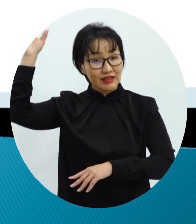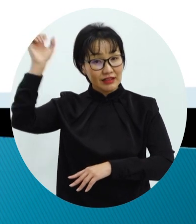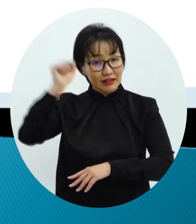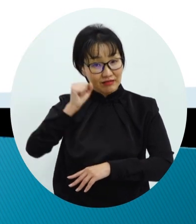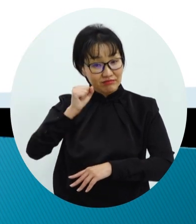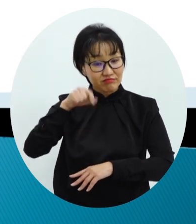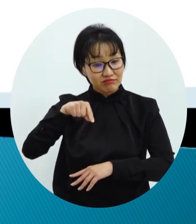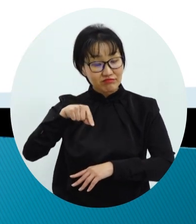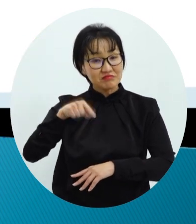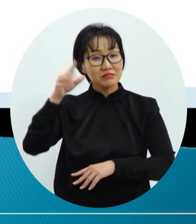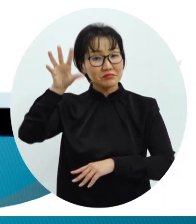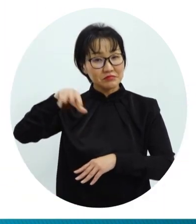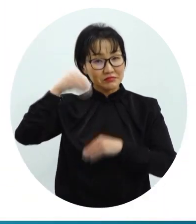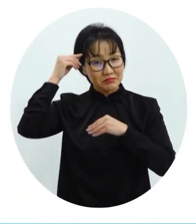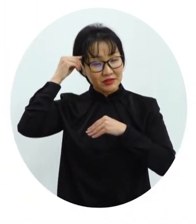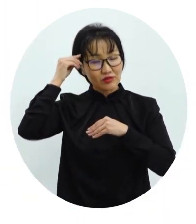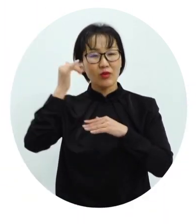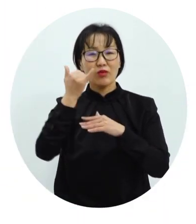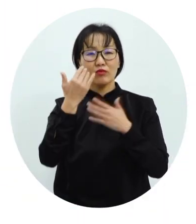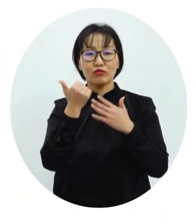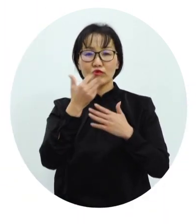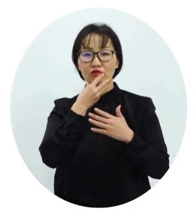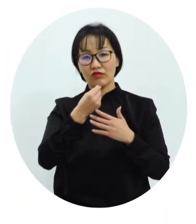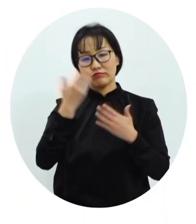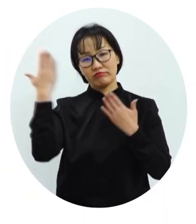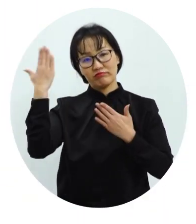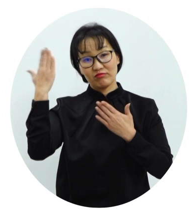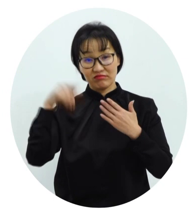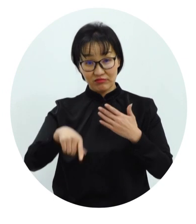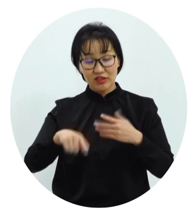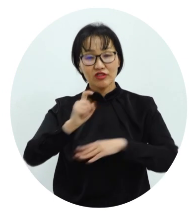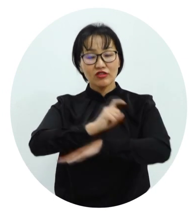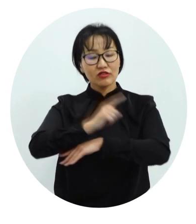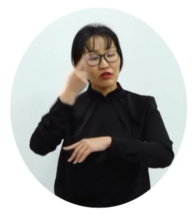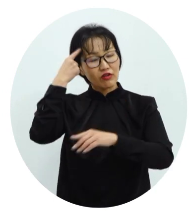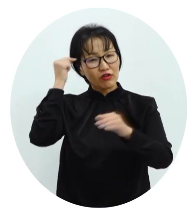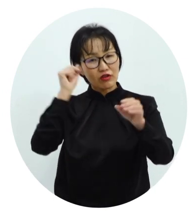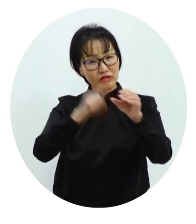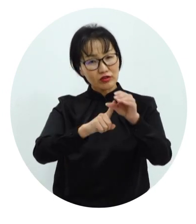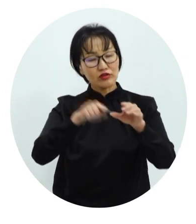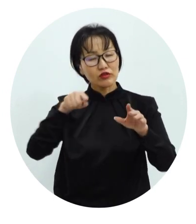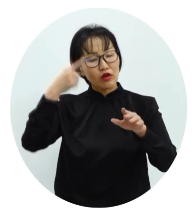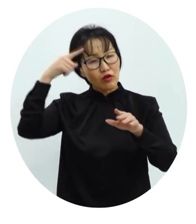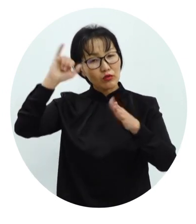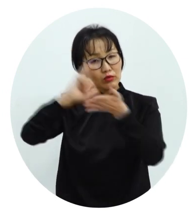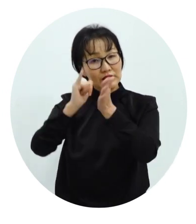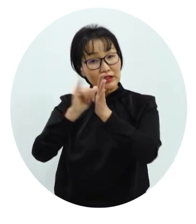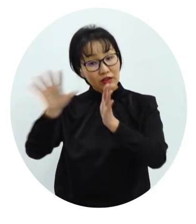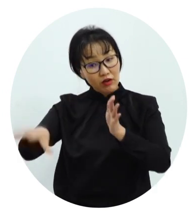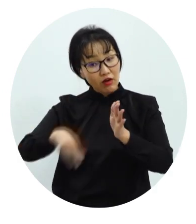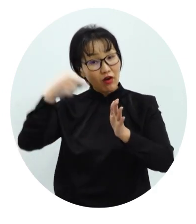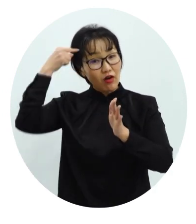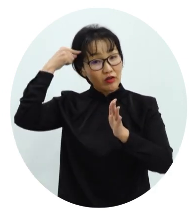уран уншицгаана. За, хичээлийн маань гол зорилго нь зохиолын утга санааг ойлгон мэдэрч уран уншиж